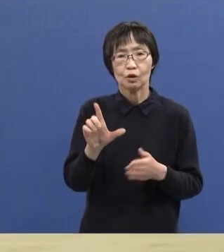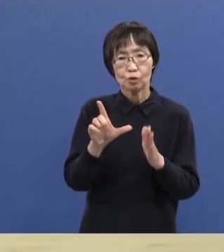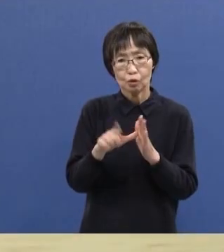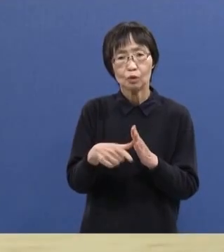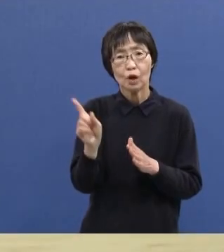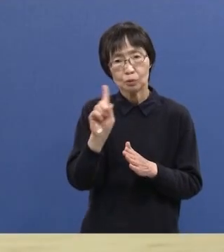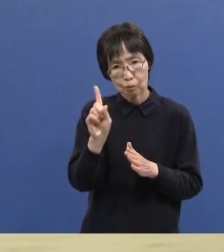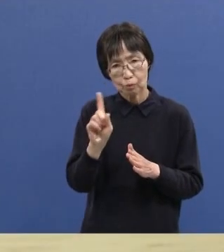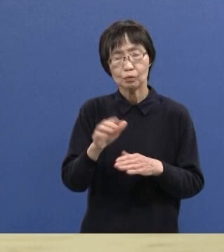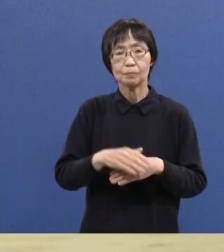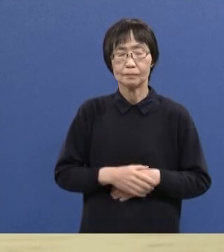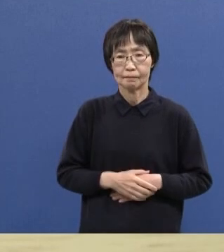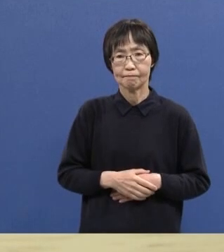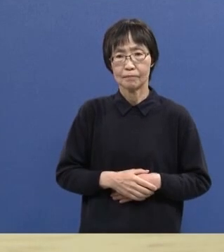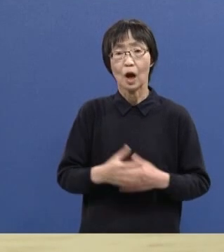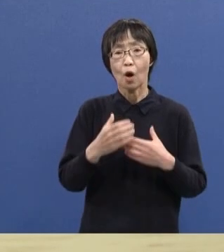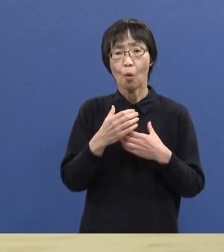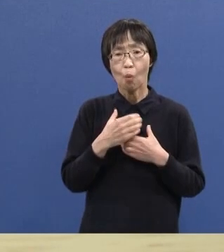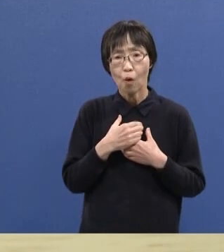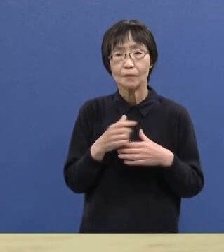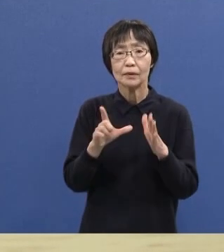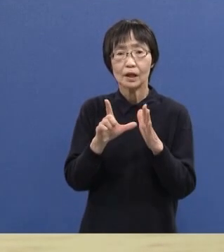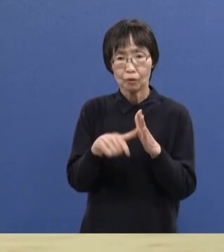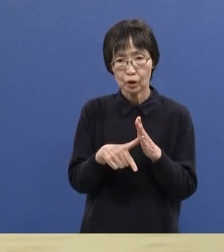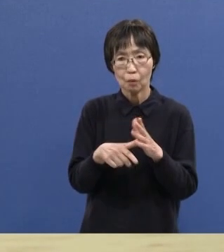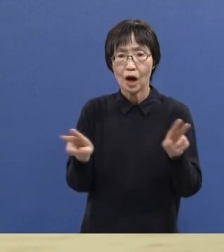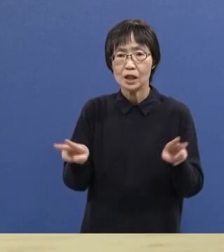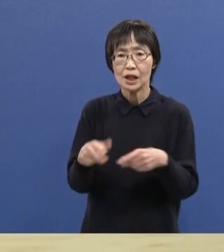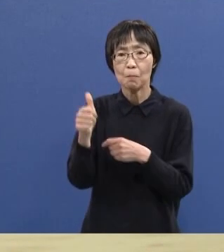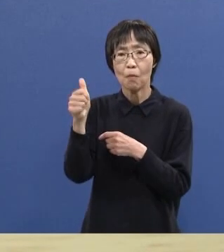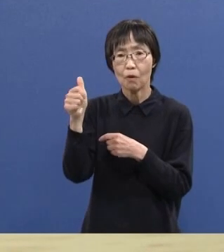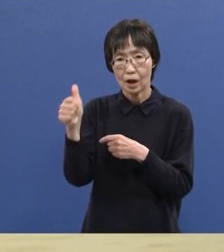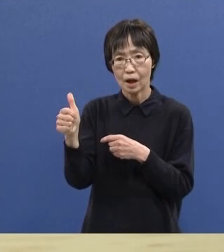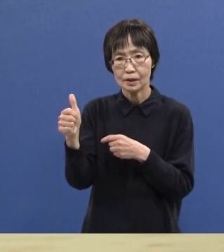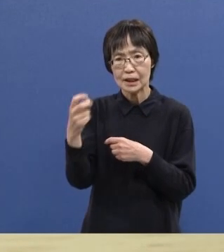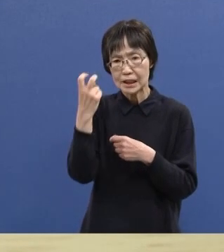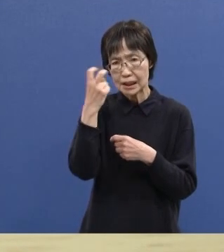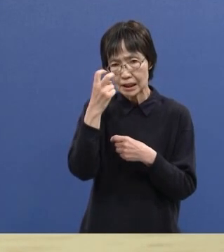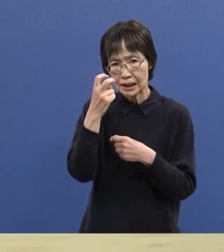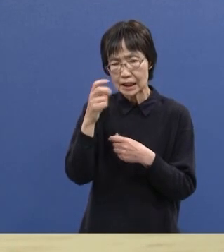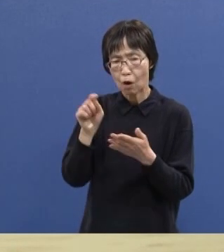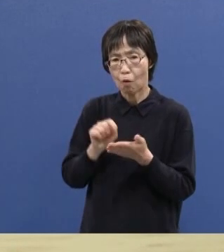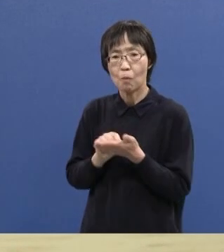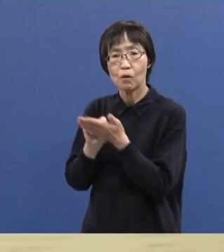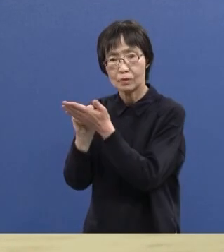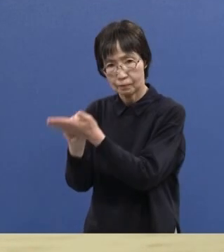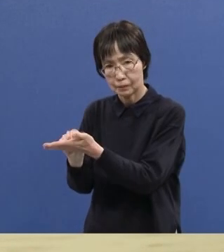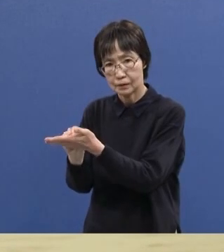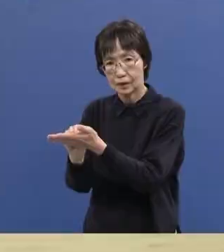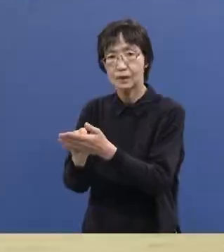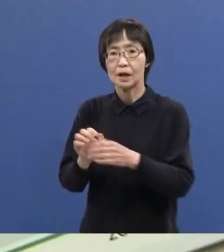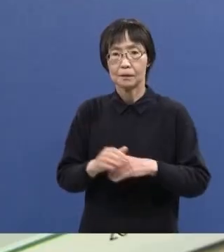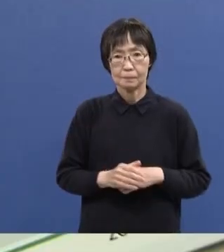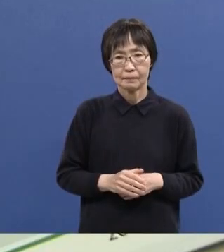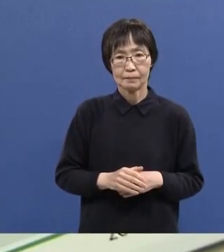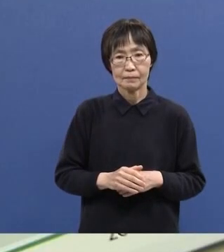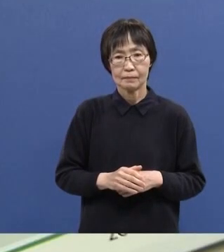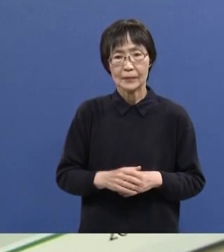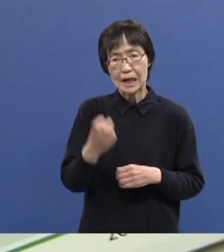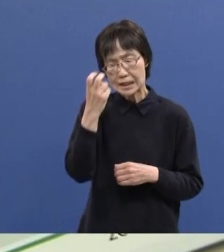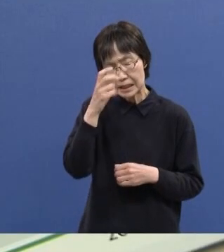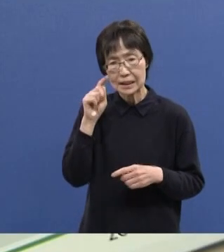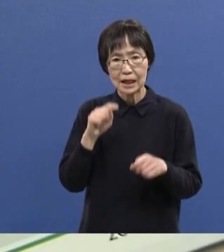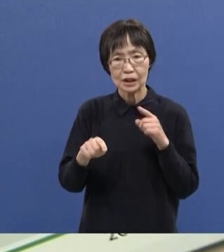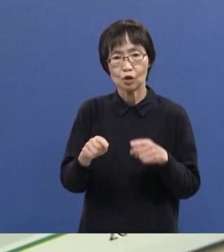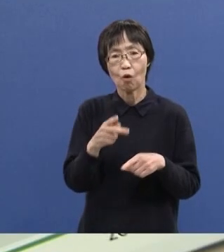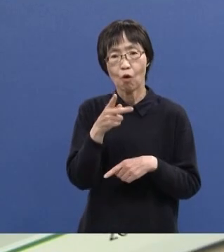か？ 不安がある場合は専門家に耐震診断を依頼してください。審査指導課の